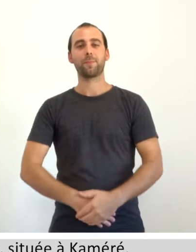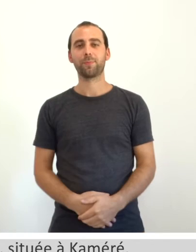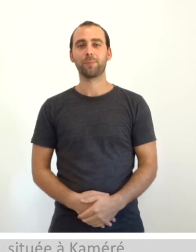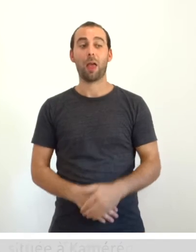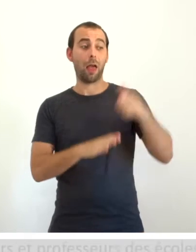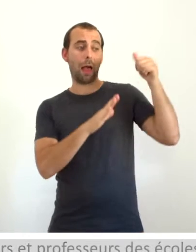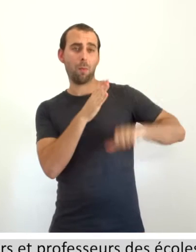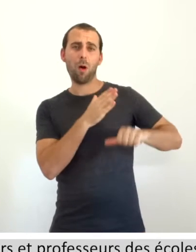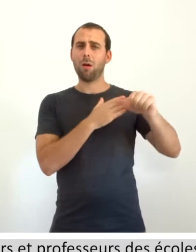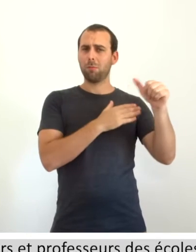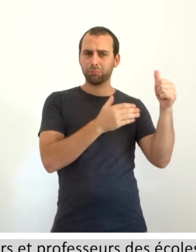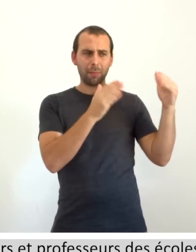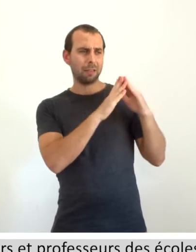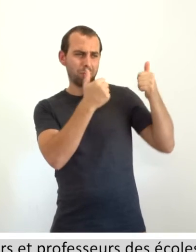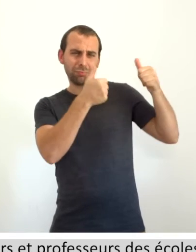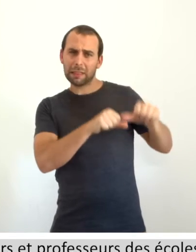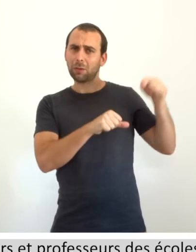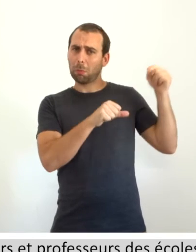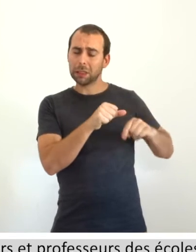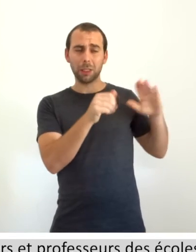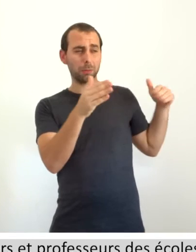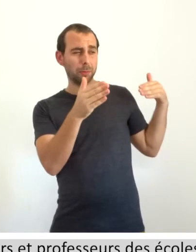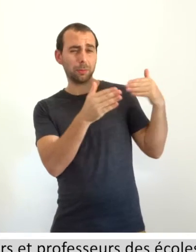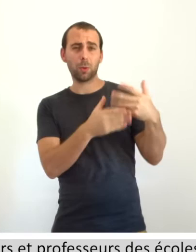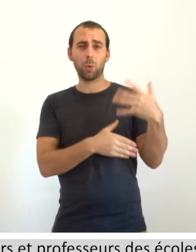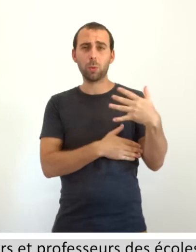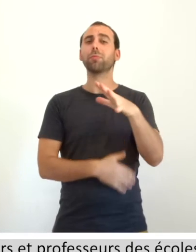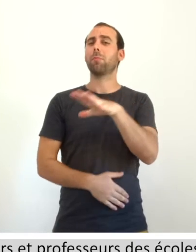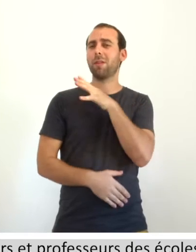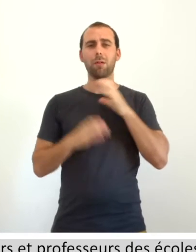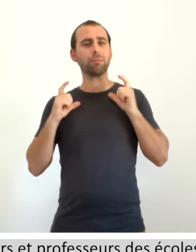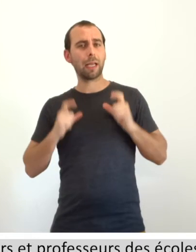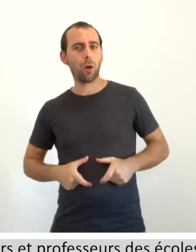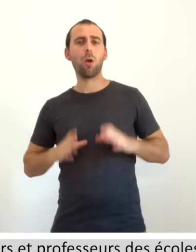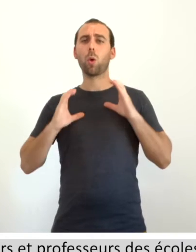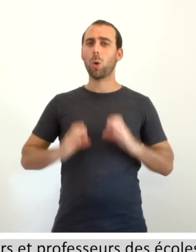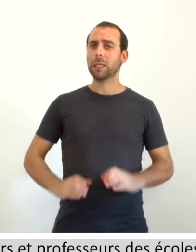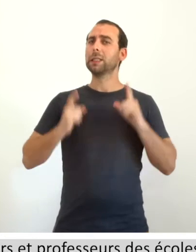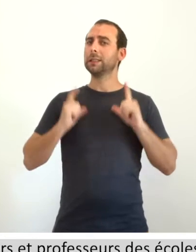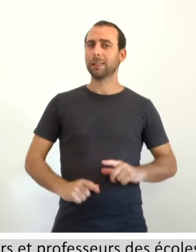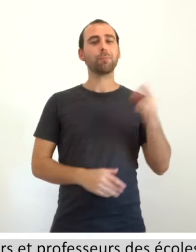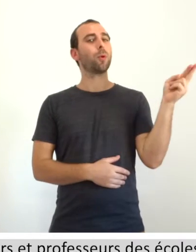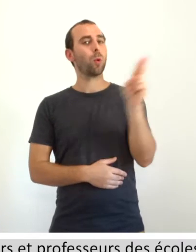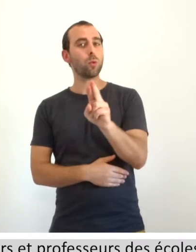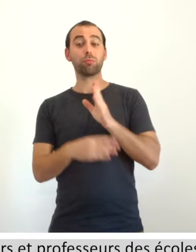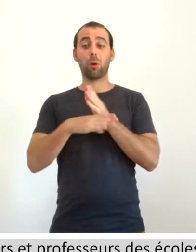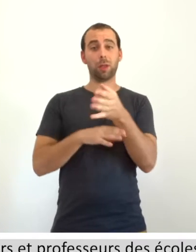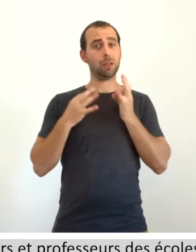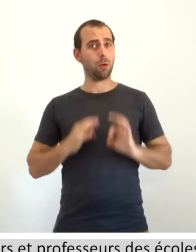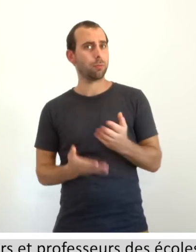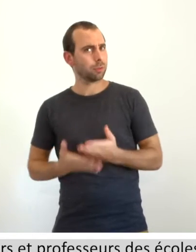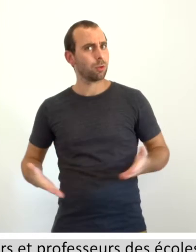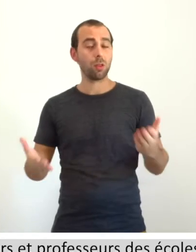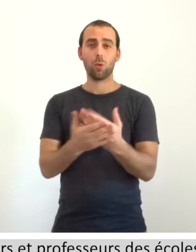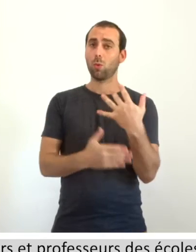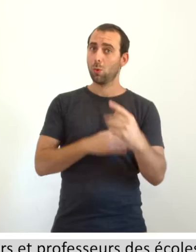professeurs. Après un mois de confinement strict, les instituteurs et professeurs des écoles se sont retrouvés pour cette